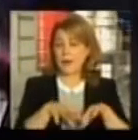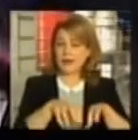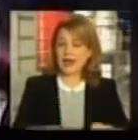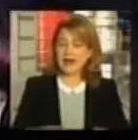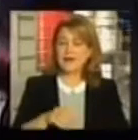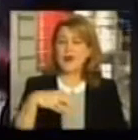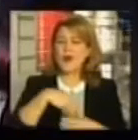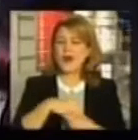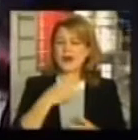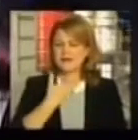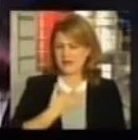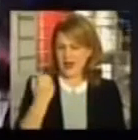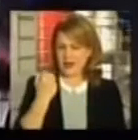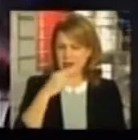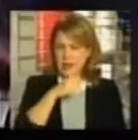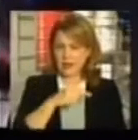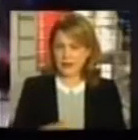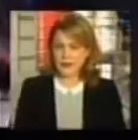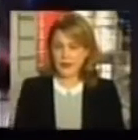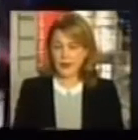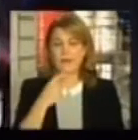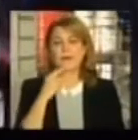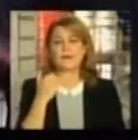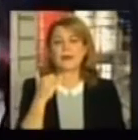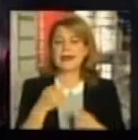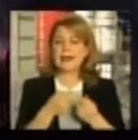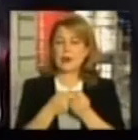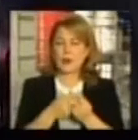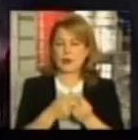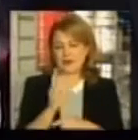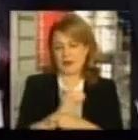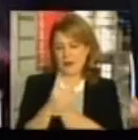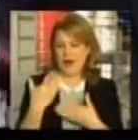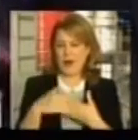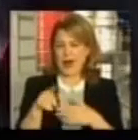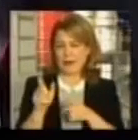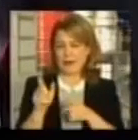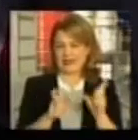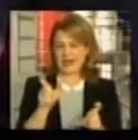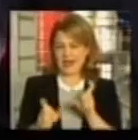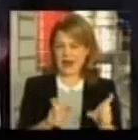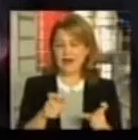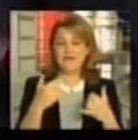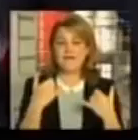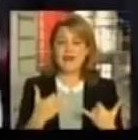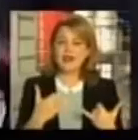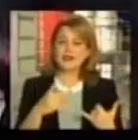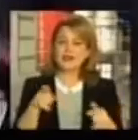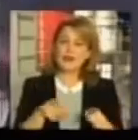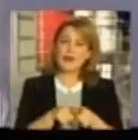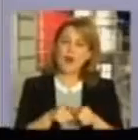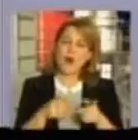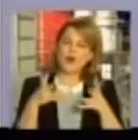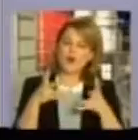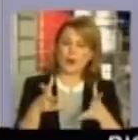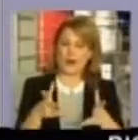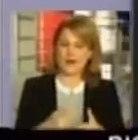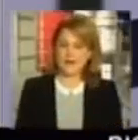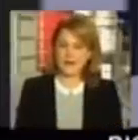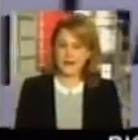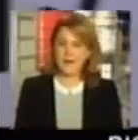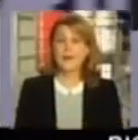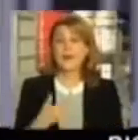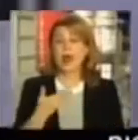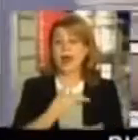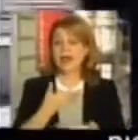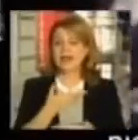מרזל. נכון מאוד דני, ארגון שנמצא במגננה בתקופה האחרונה והיום יוצא למעין אופנסיבה, מעין מתקפה. תשמע, היחסים בין